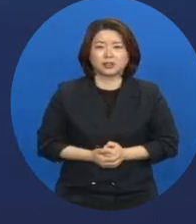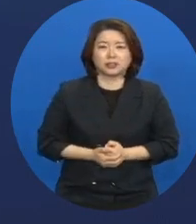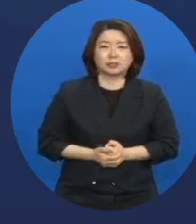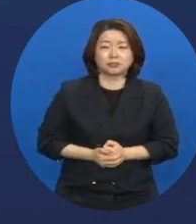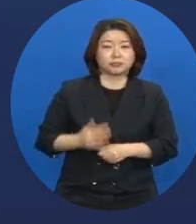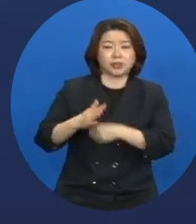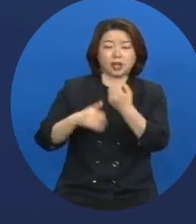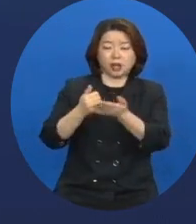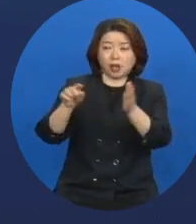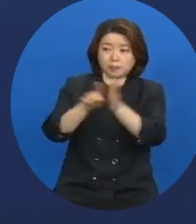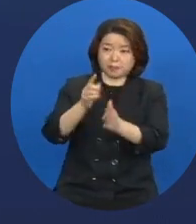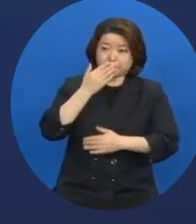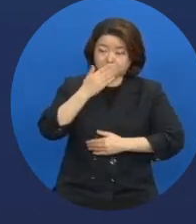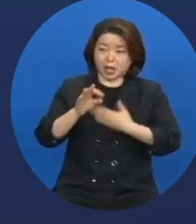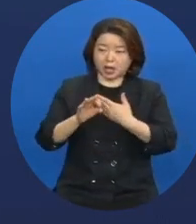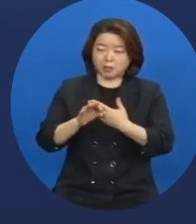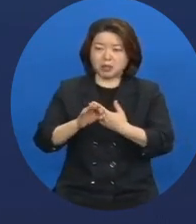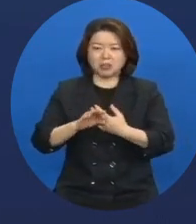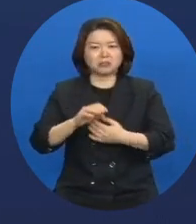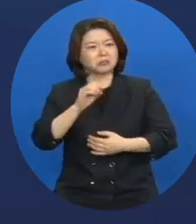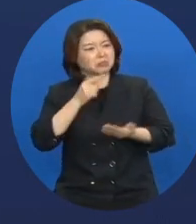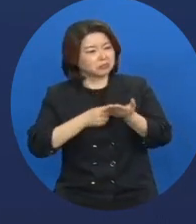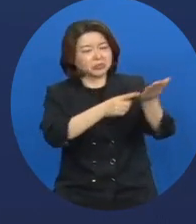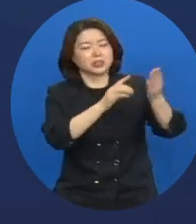하나님이 믿어줬으면 그렇게 말할 리도 없죠.